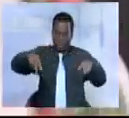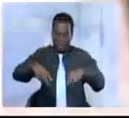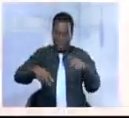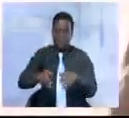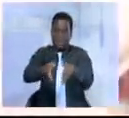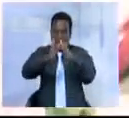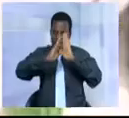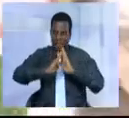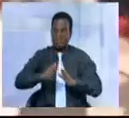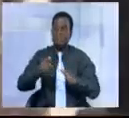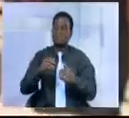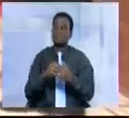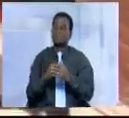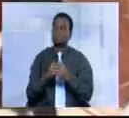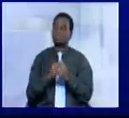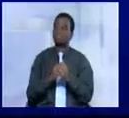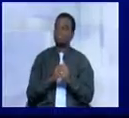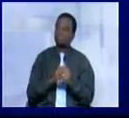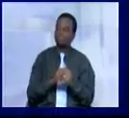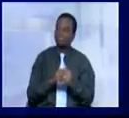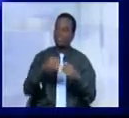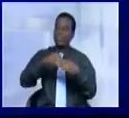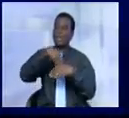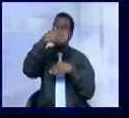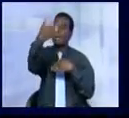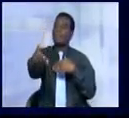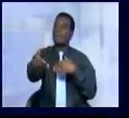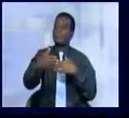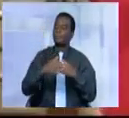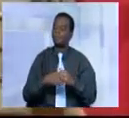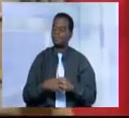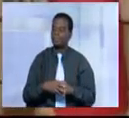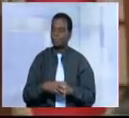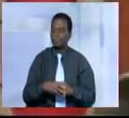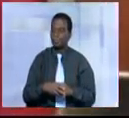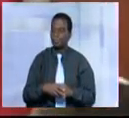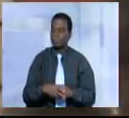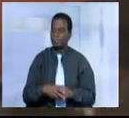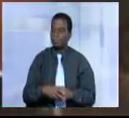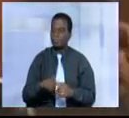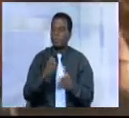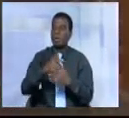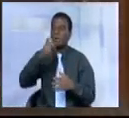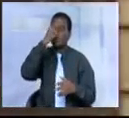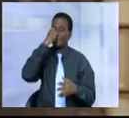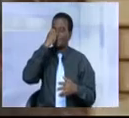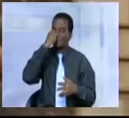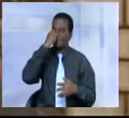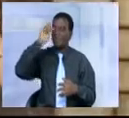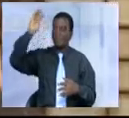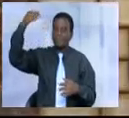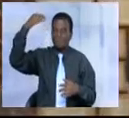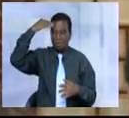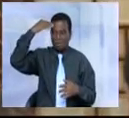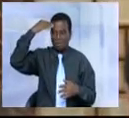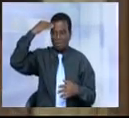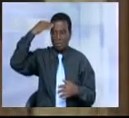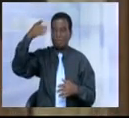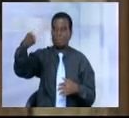par la Cour électorale spéciale. En En Tunisie, le Premier ministre